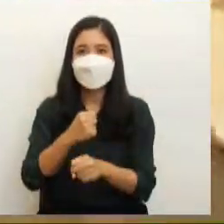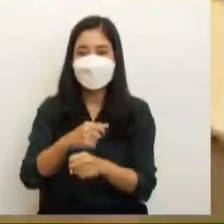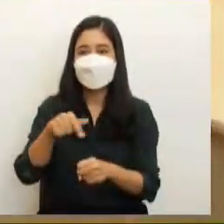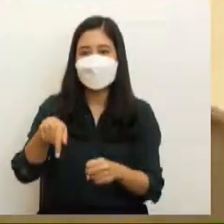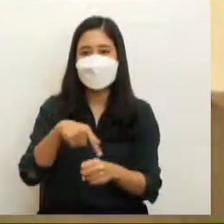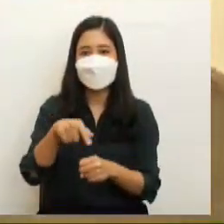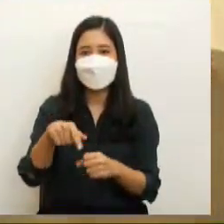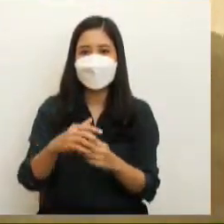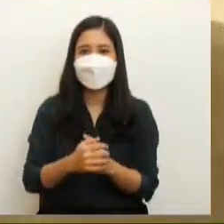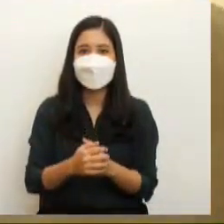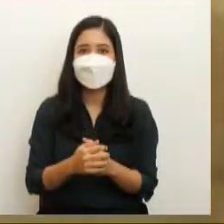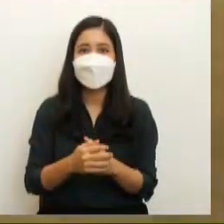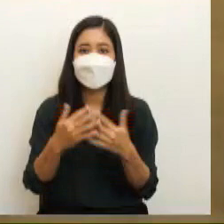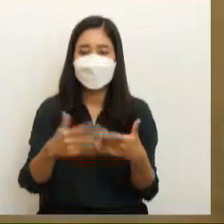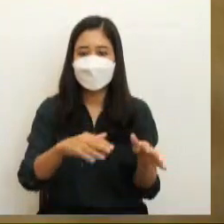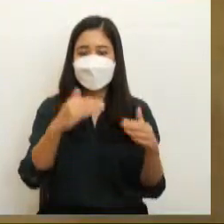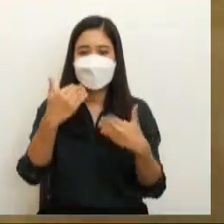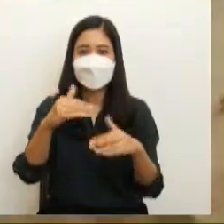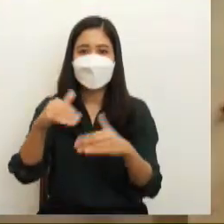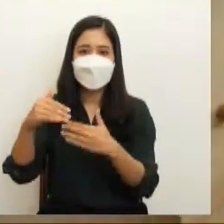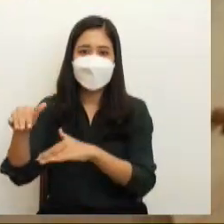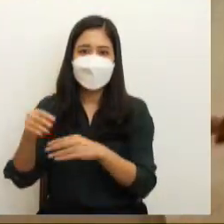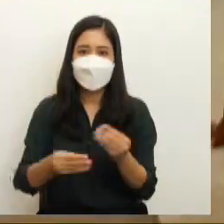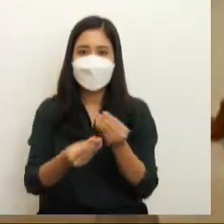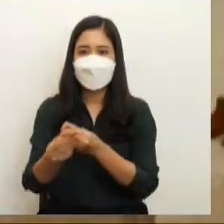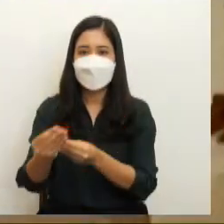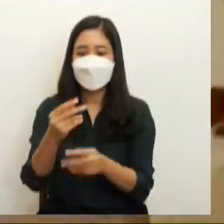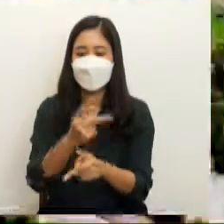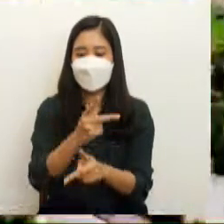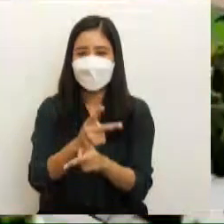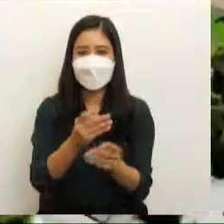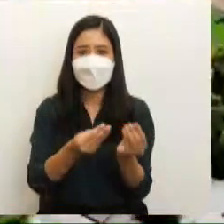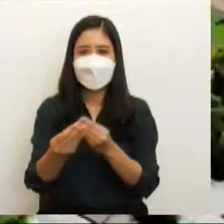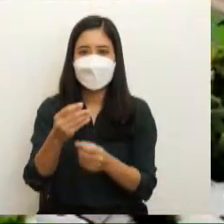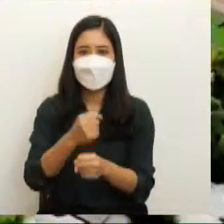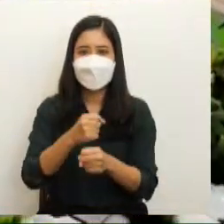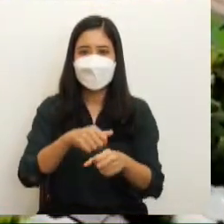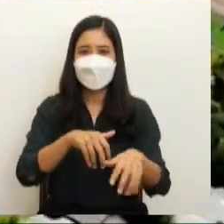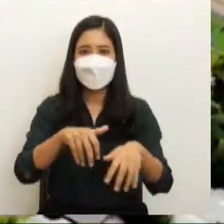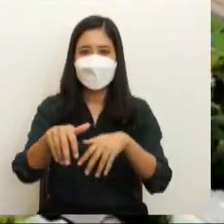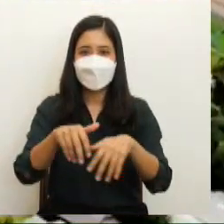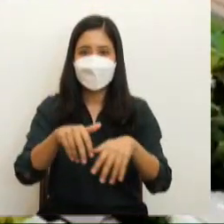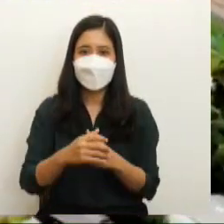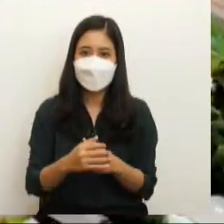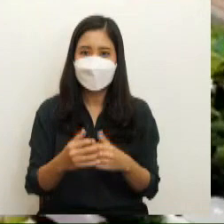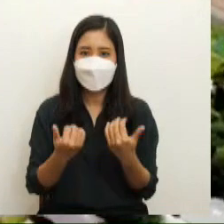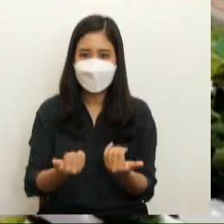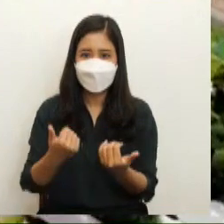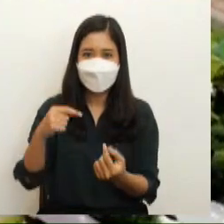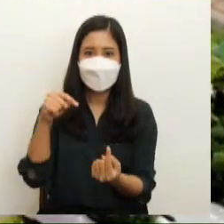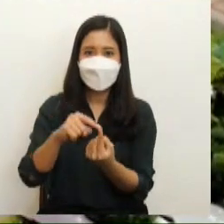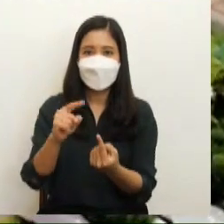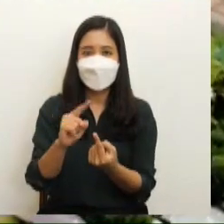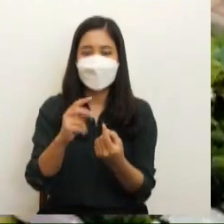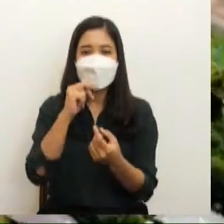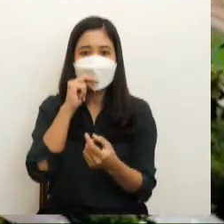ก็อาคารระบายน้ำร้อนอยู่ฝั่งขวานะครับก็พื้นที่รับประโยชน์เนี่ยก็ประมาณ1,200 ไร่ปล่อยลงลำน้ำเดิมประ